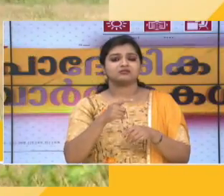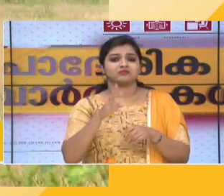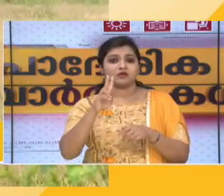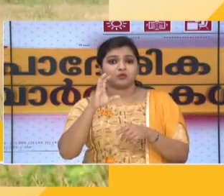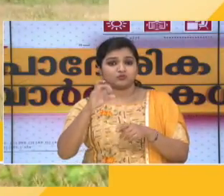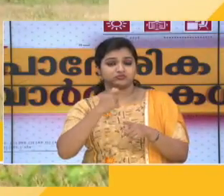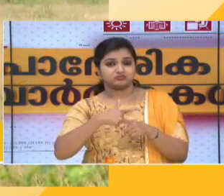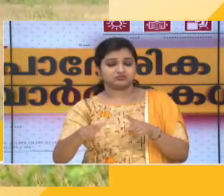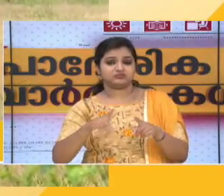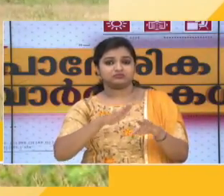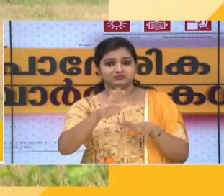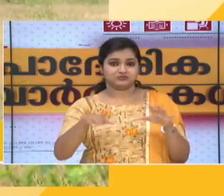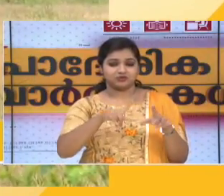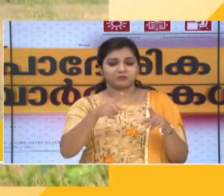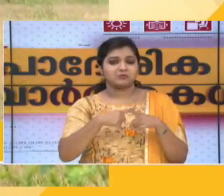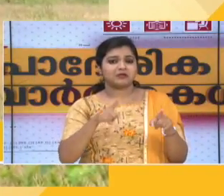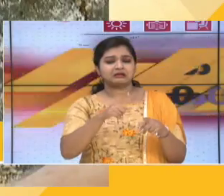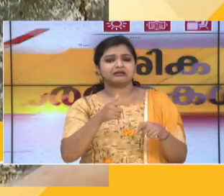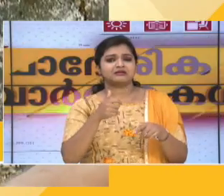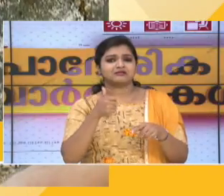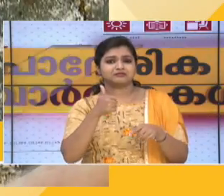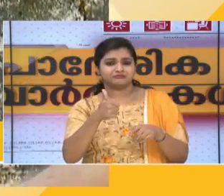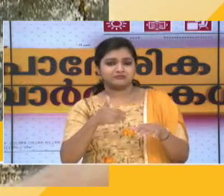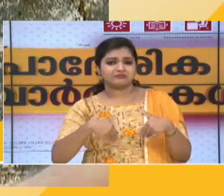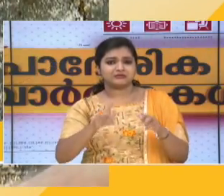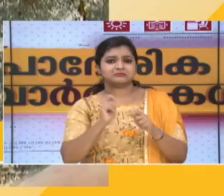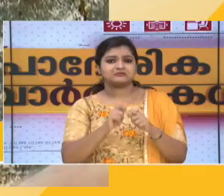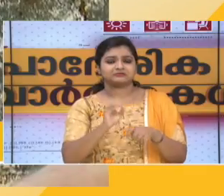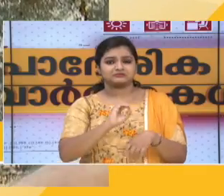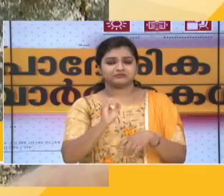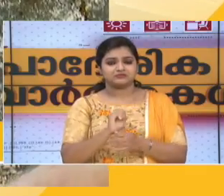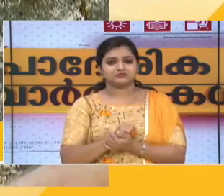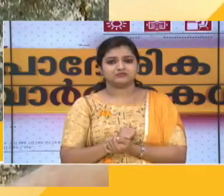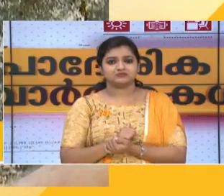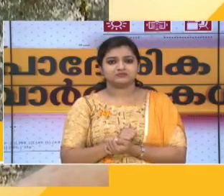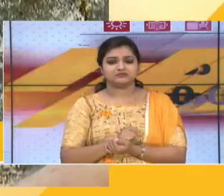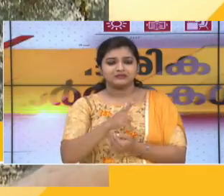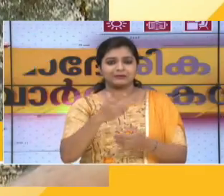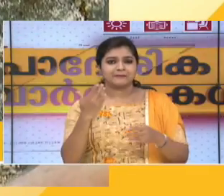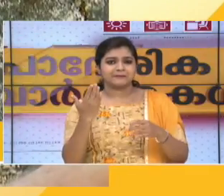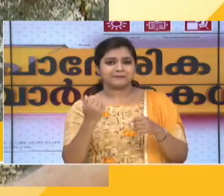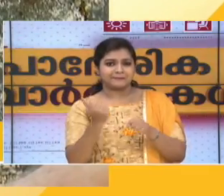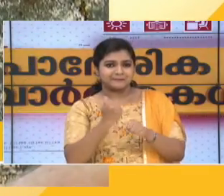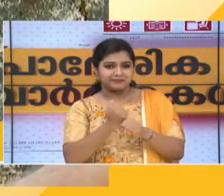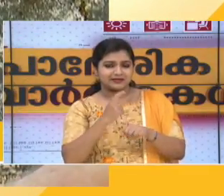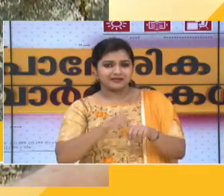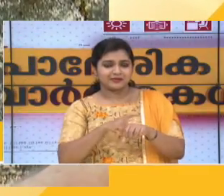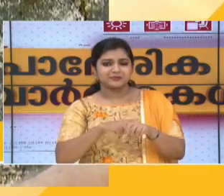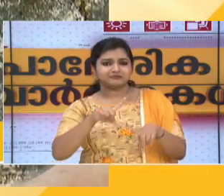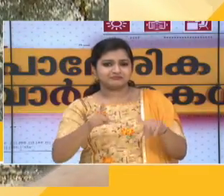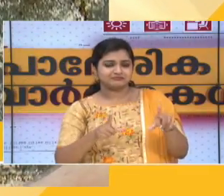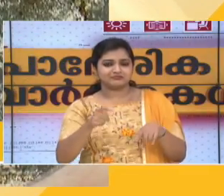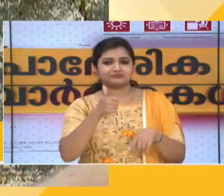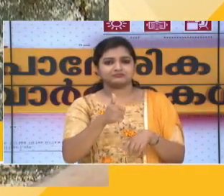പരിശീലനം നടത്തിയാൽ താരങ്ങൾ പിന്നെ മേള കാണില്ല. ഗ്രൗണ്ട് ഇപ്പം നിർമ്മാണത്തിലുള്ള ഒരു അശാസ്ത്രീയമായ നിർമ്മാണം കൊണ്ടാണ്